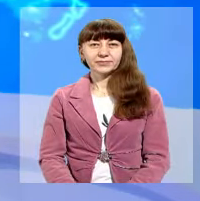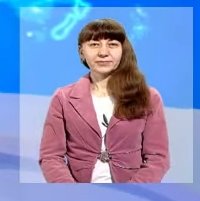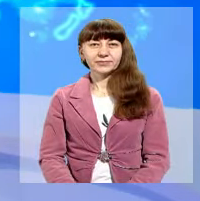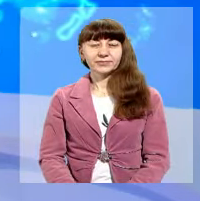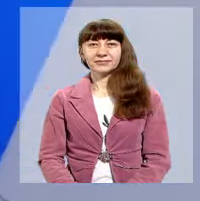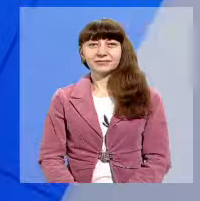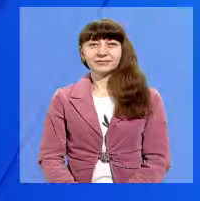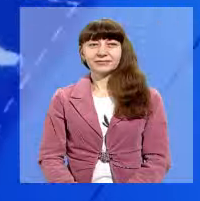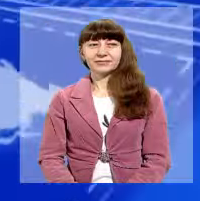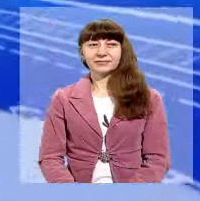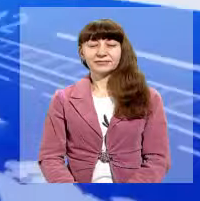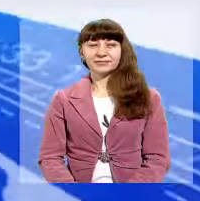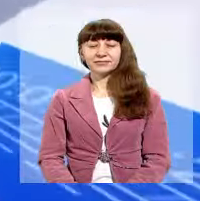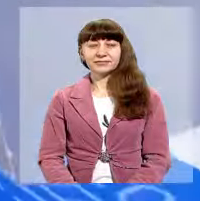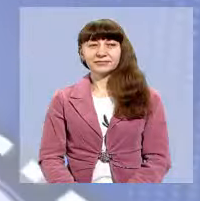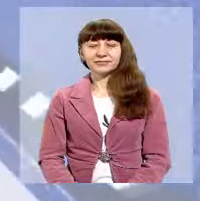аңдатпа.